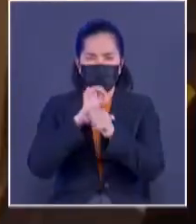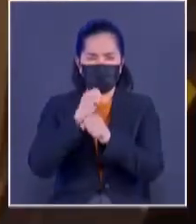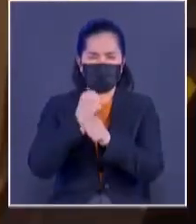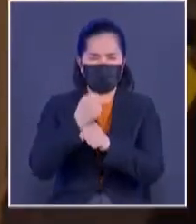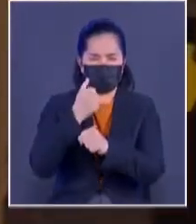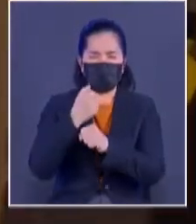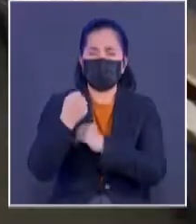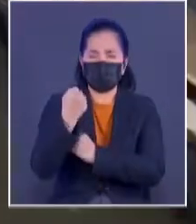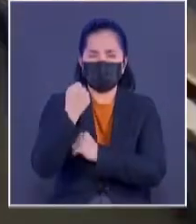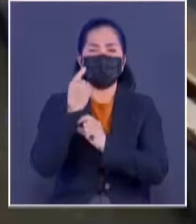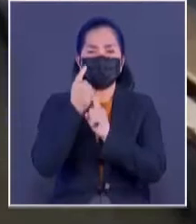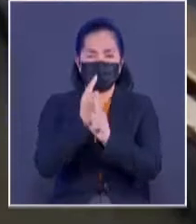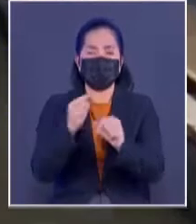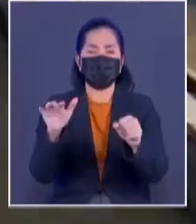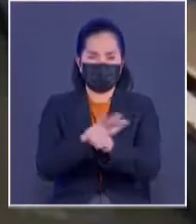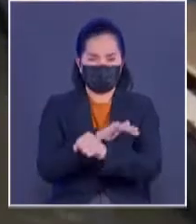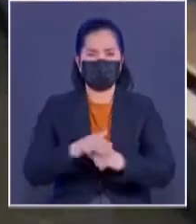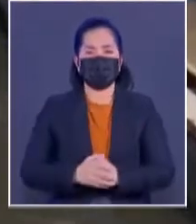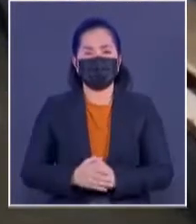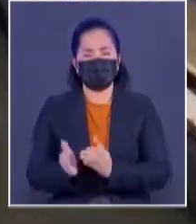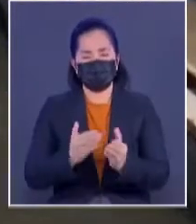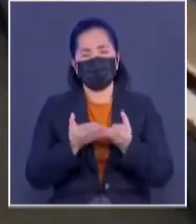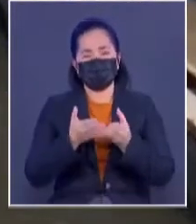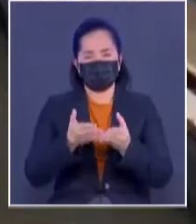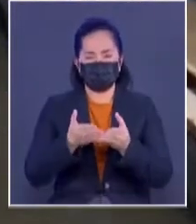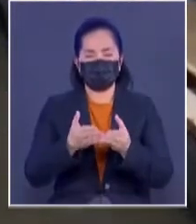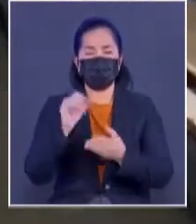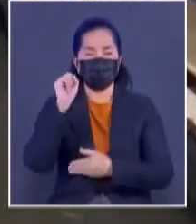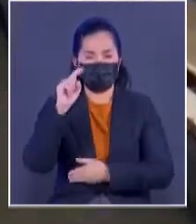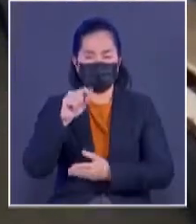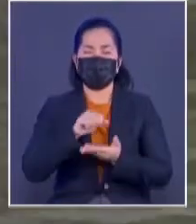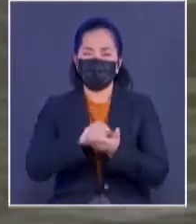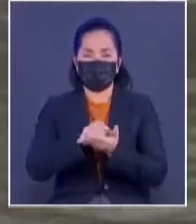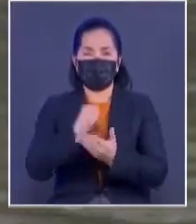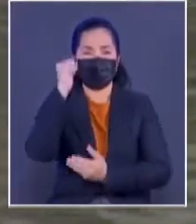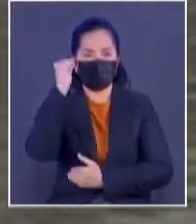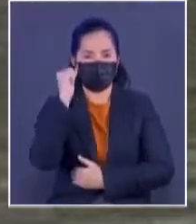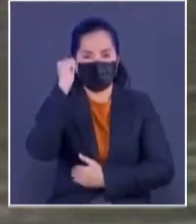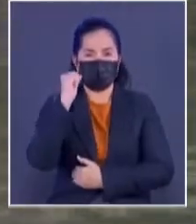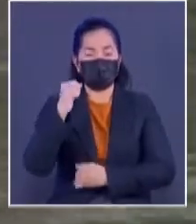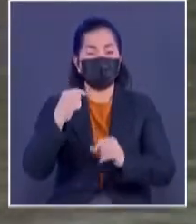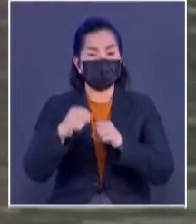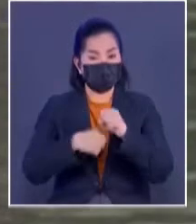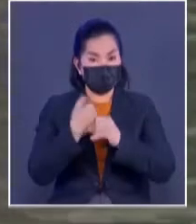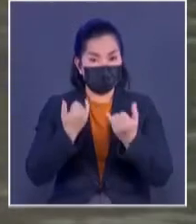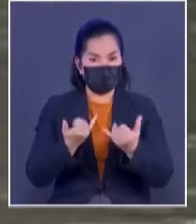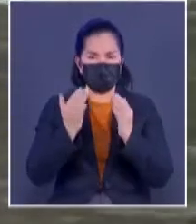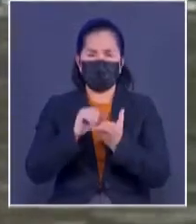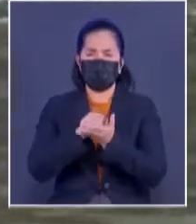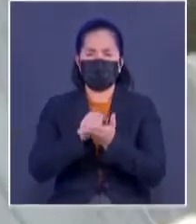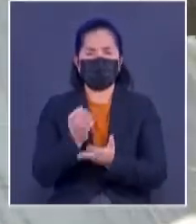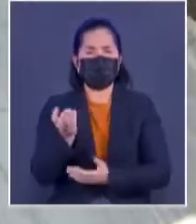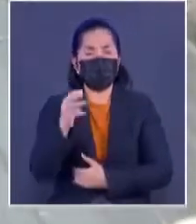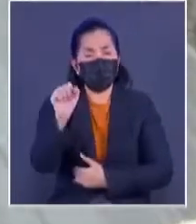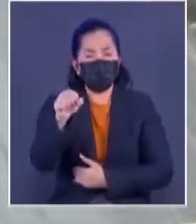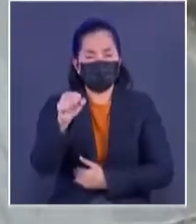จากเรื่องของรถไฟฟ้าแล้วไปดูเรื่องของเรือกันนิดนึงครับเรือด่วนเจ้าพระยาจากที่ช่วงกลางปีเป็นต้นมาเนี่ยคนน้อยลงนะครับ